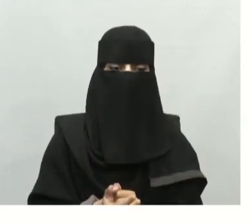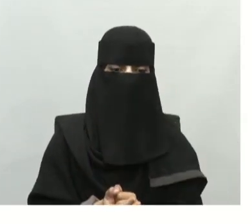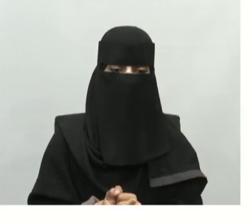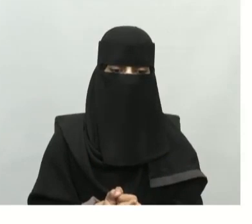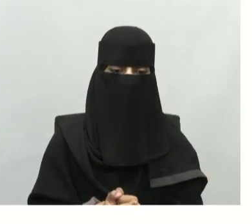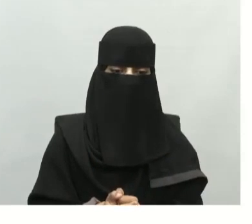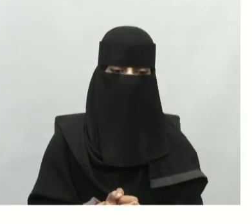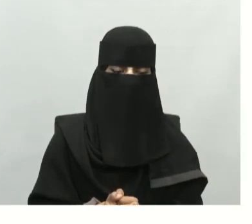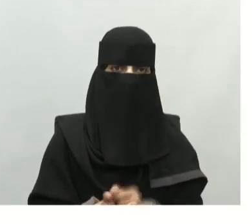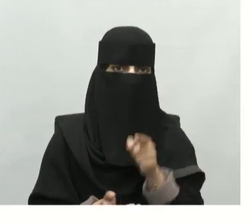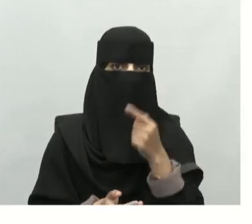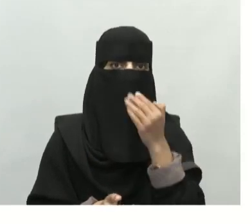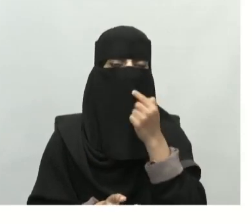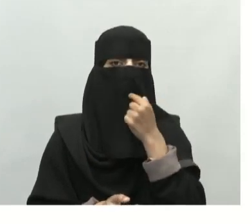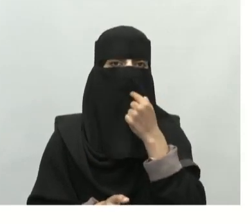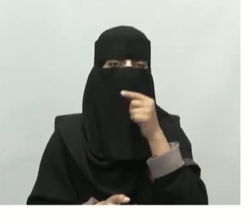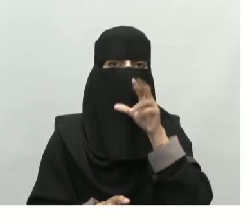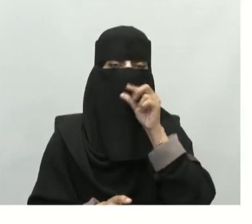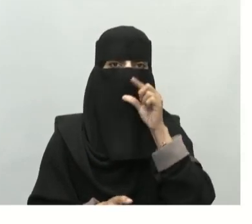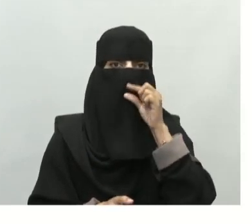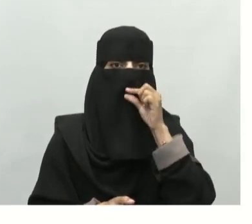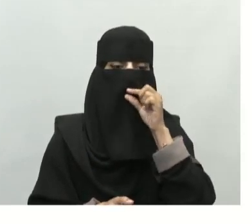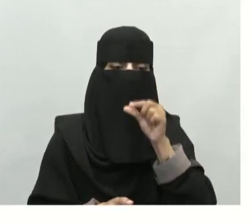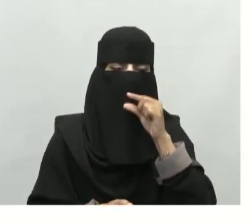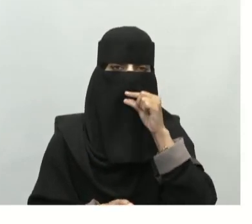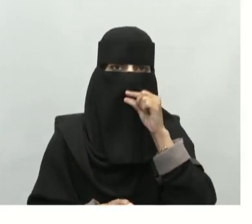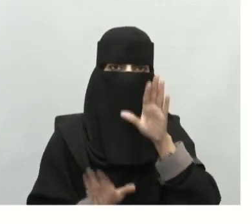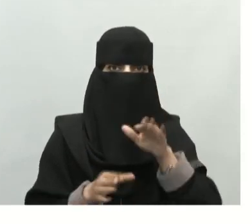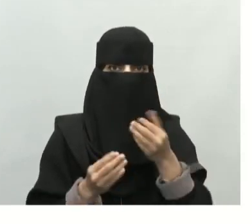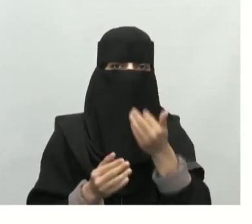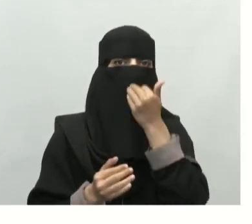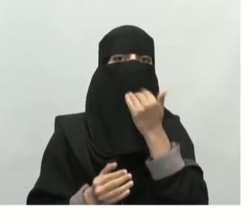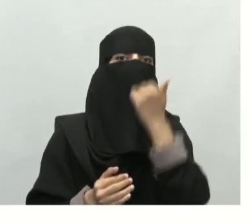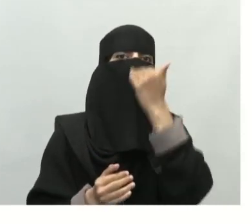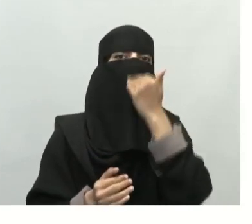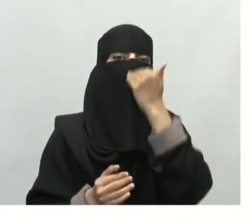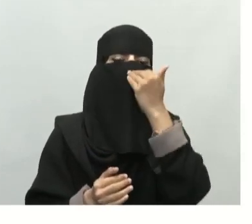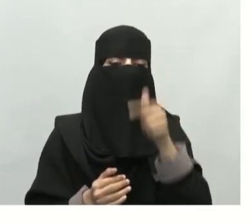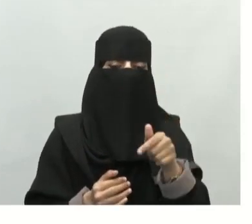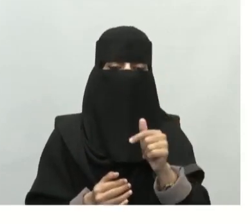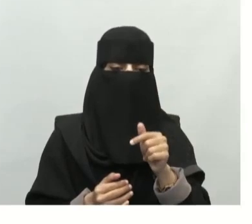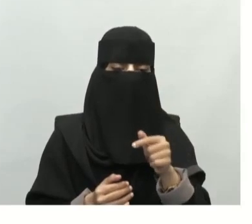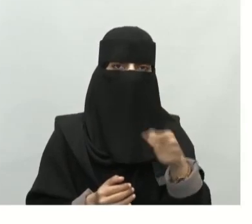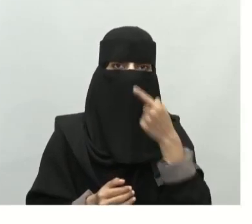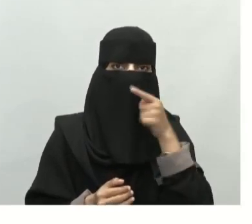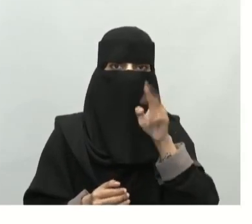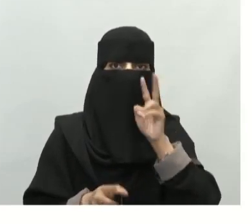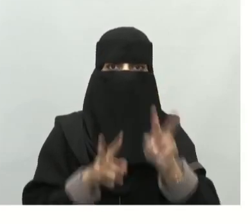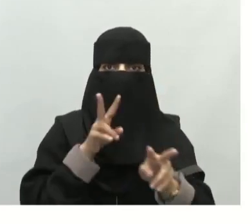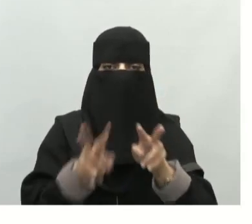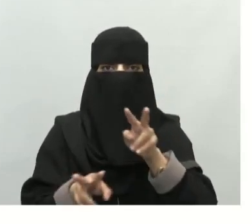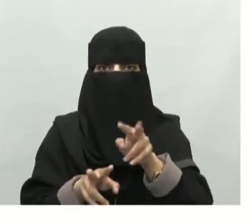الاعلى هذا الفم او هذا الاجزاء اللي موجوده فوق في الفم تحس بالاشياء